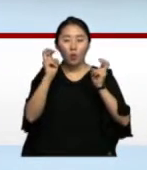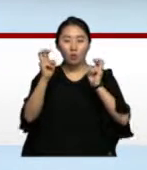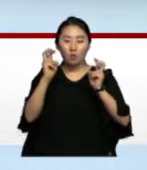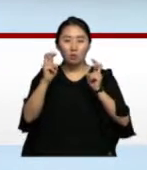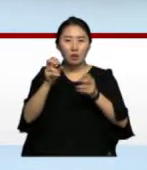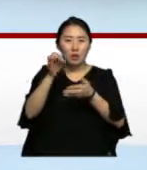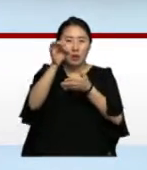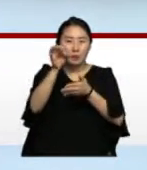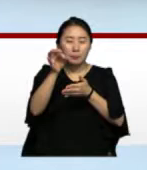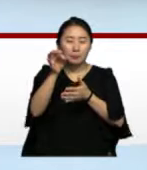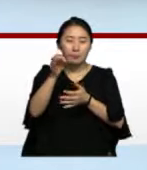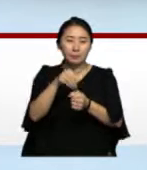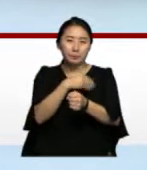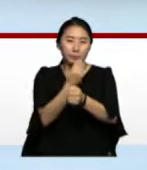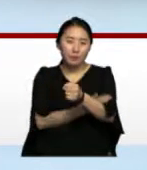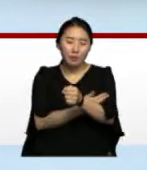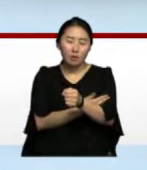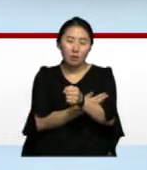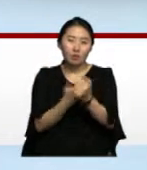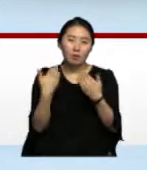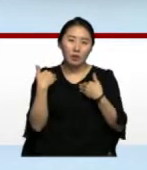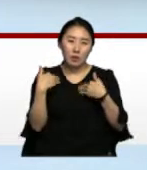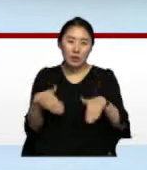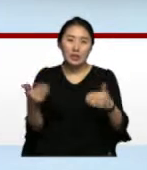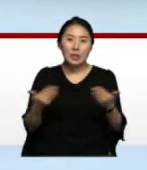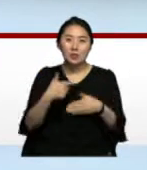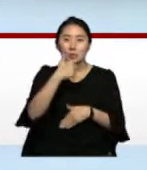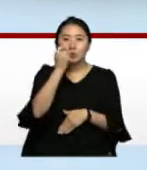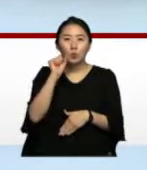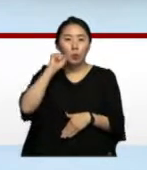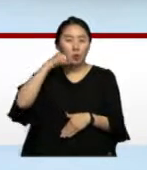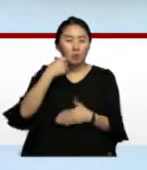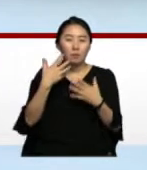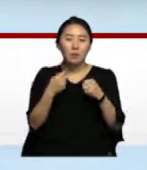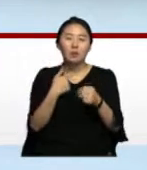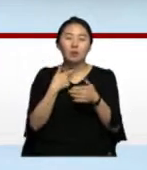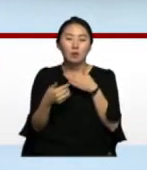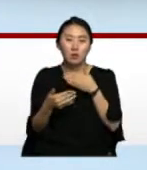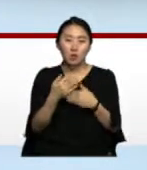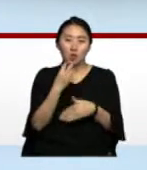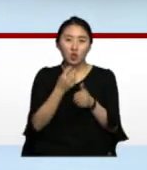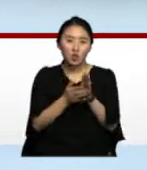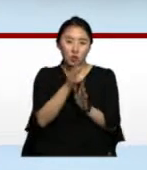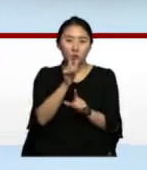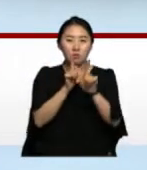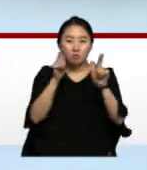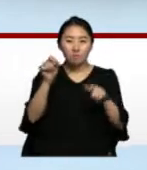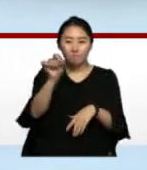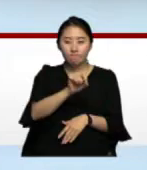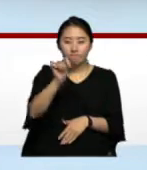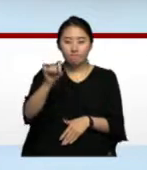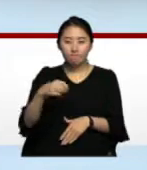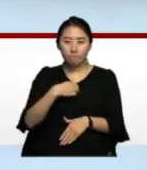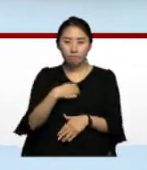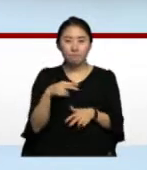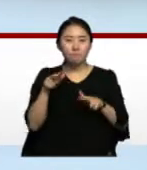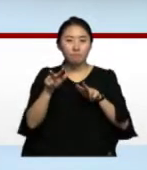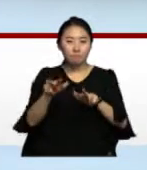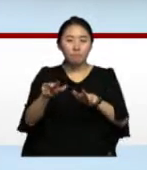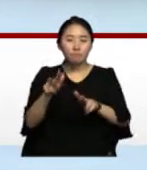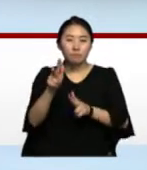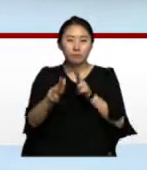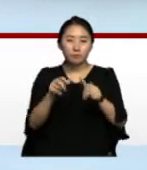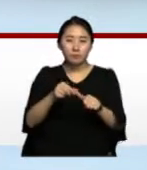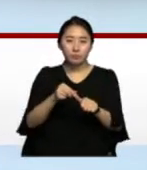가격 경쟁력이 떨어지고 일감이 부족해지는 등 어려움을 겪고 있는데요. 서울시와 여러 자치구가 위기의 봉제산업